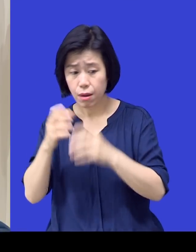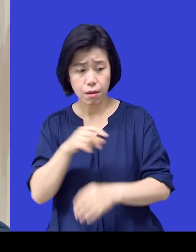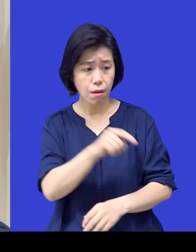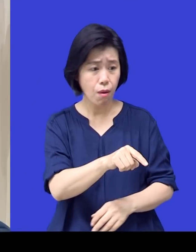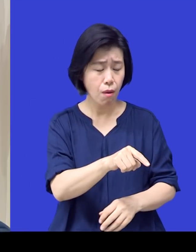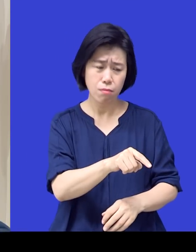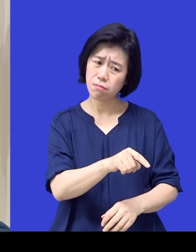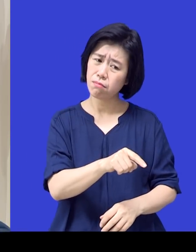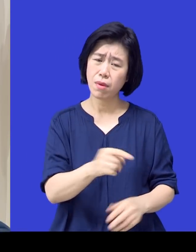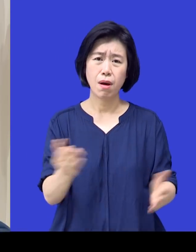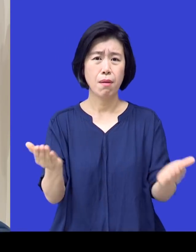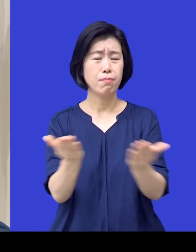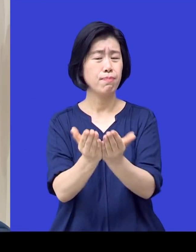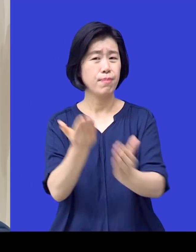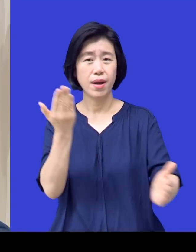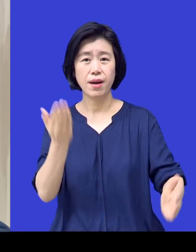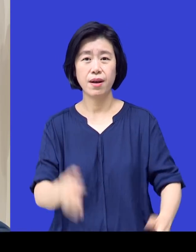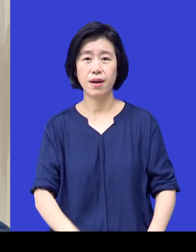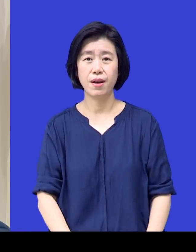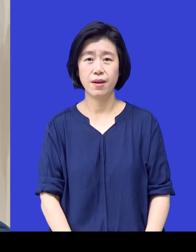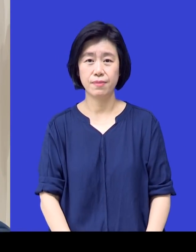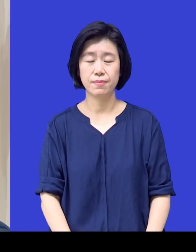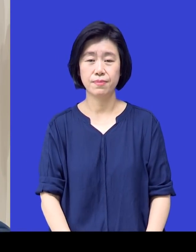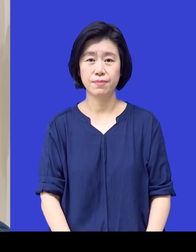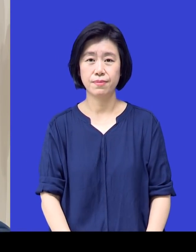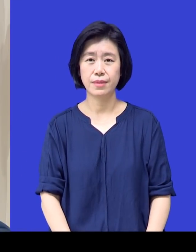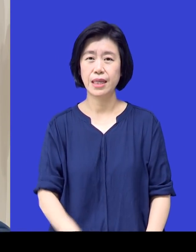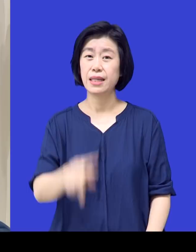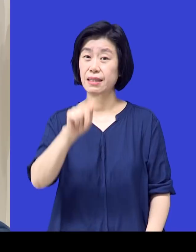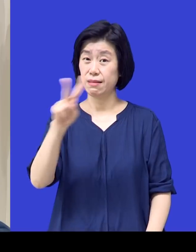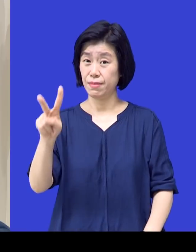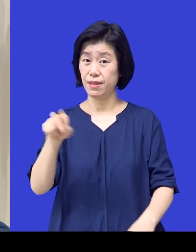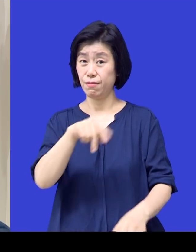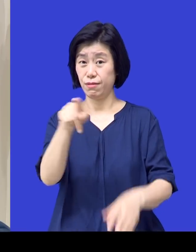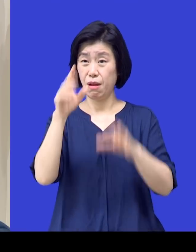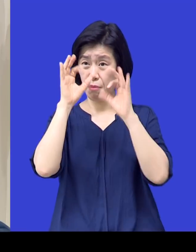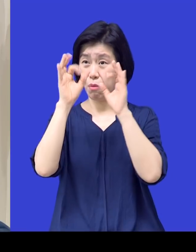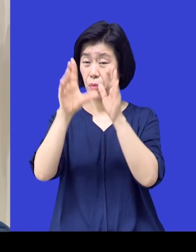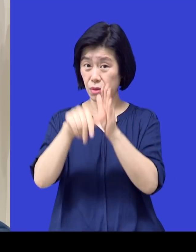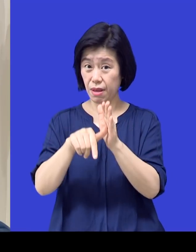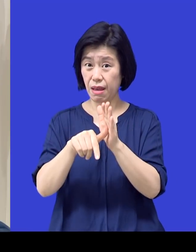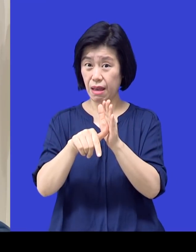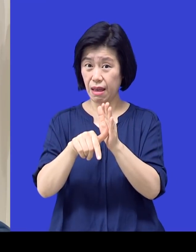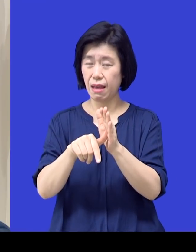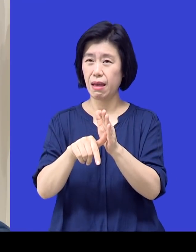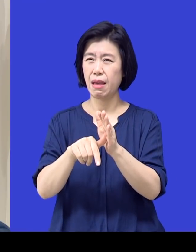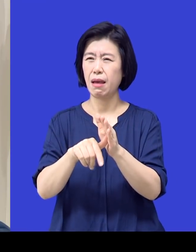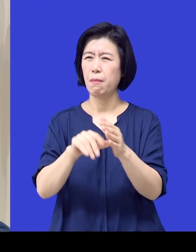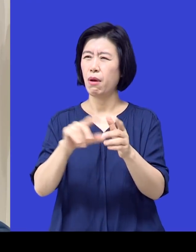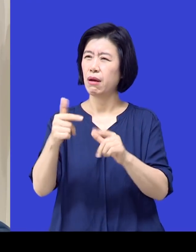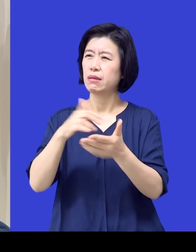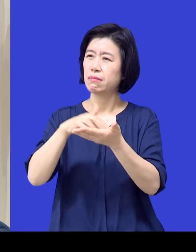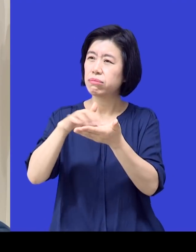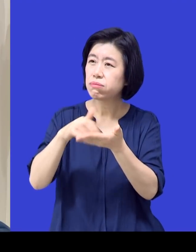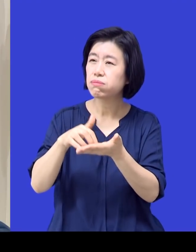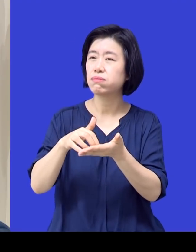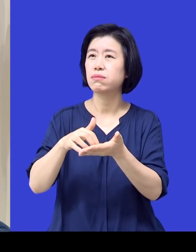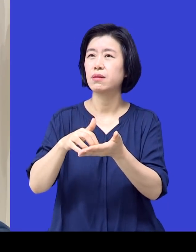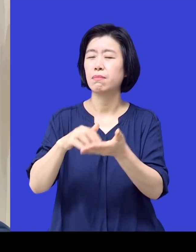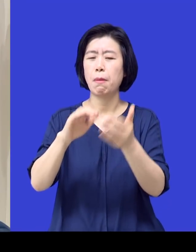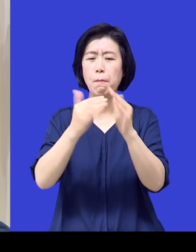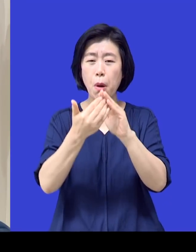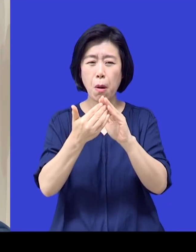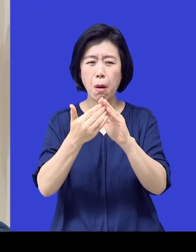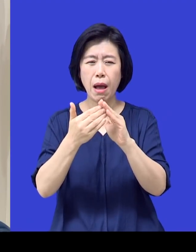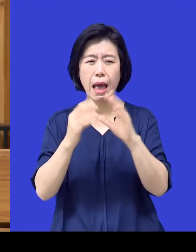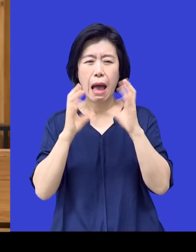예. 근데 이게 완전히 의미가 달라지는 것은요. 그 숫자와 영상으로 봤던 이것이 내 앞에 그 아이가